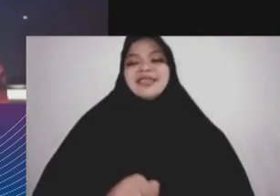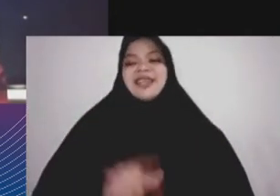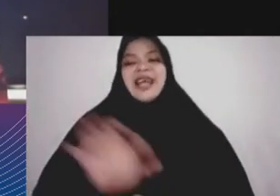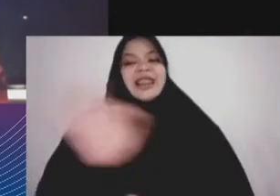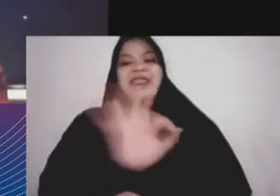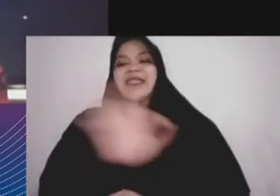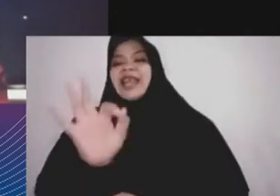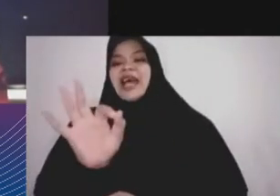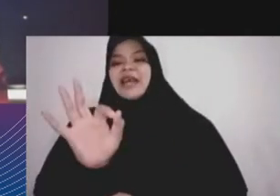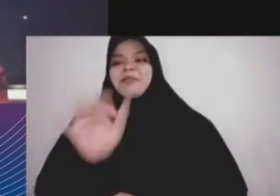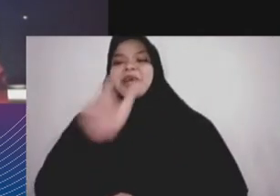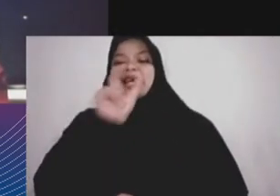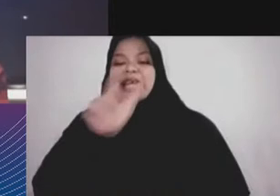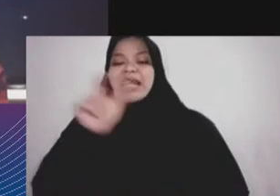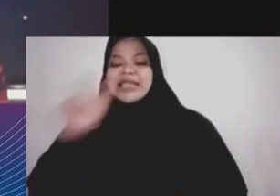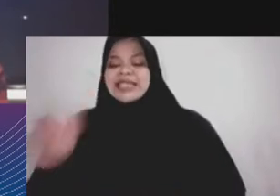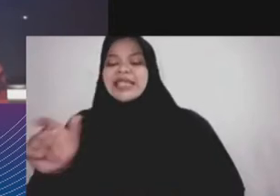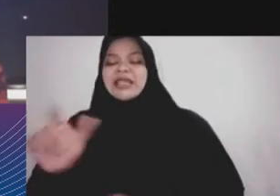luck lagi